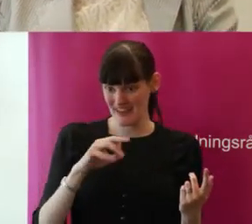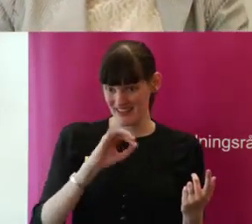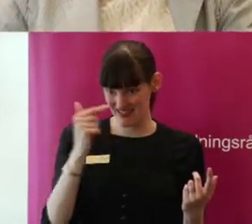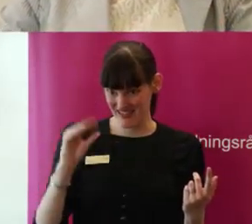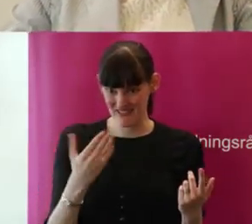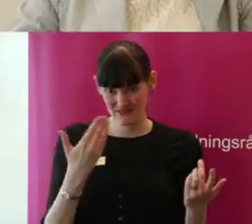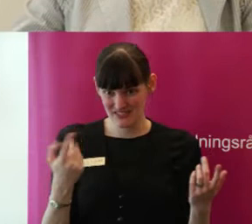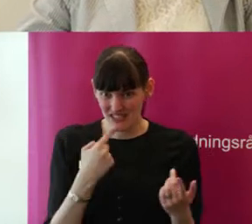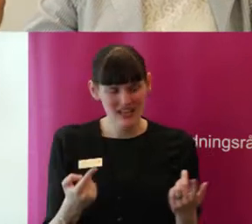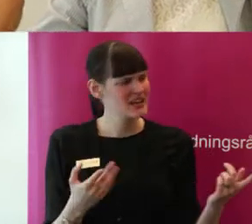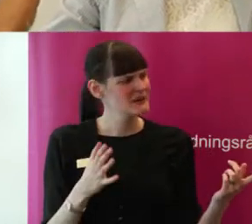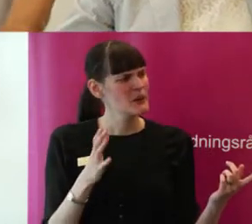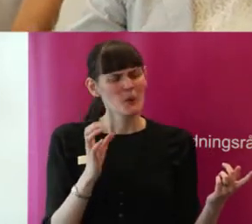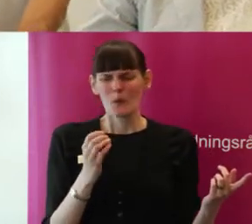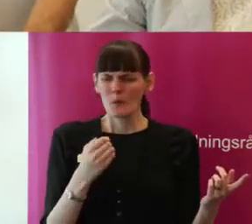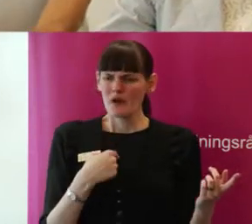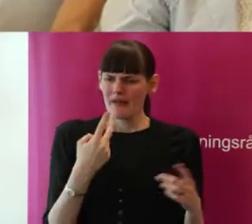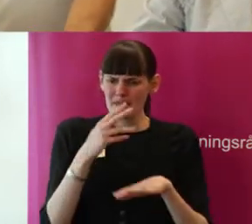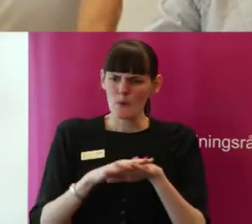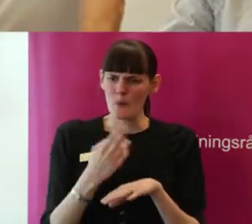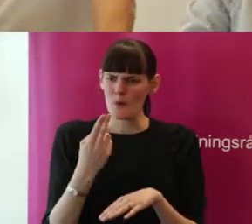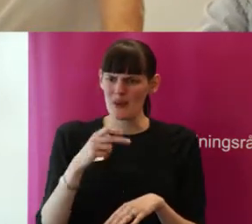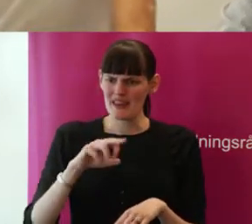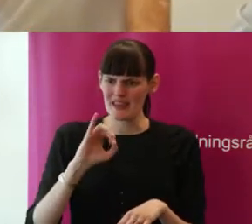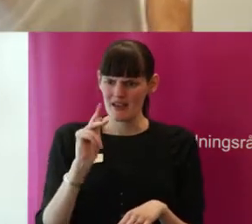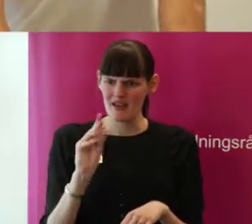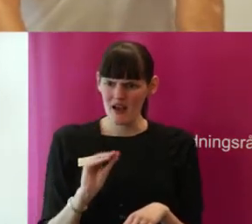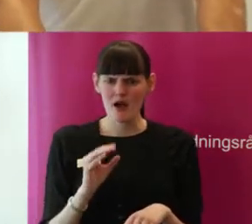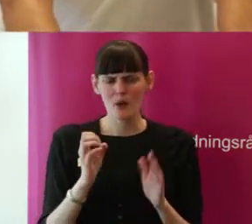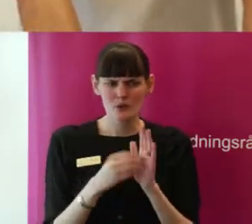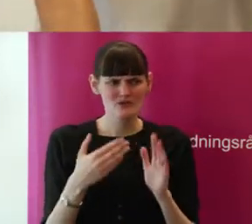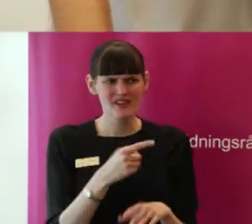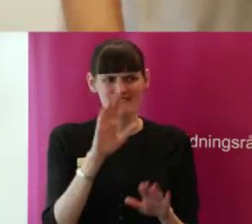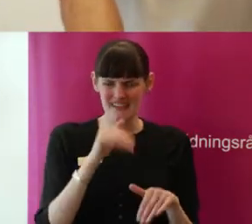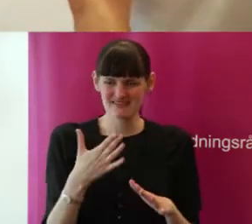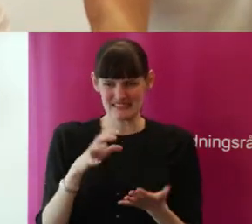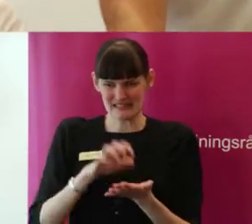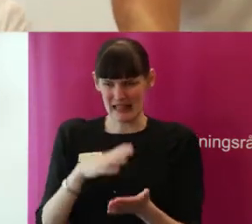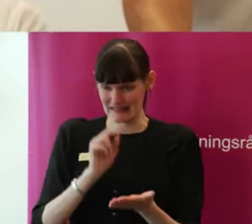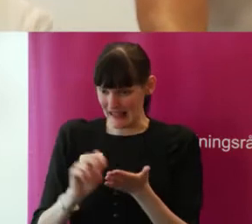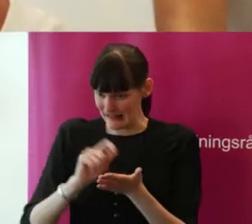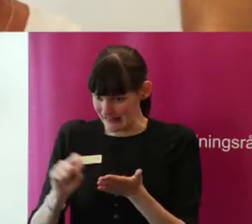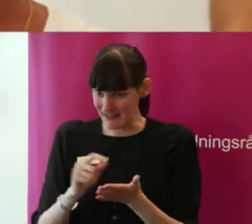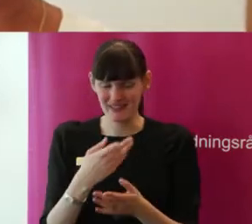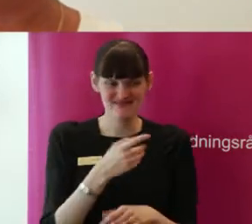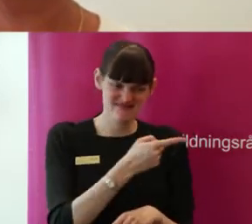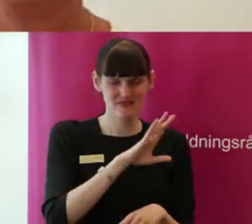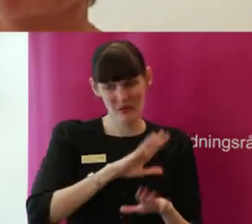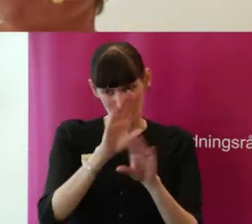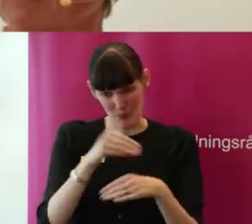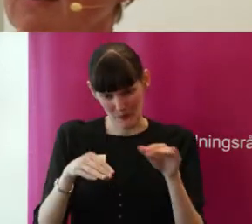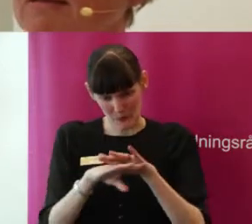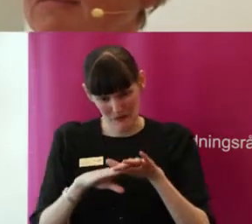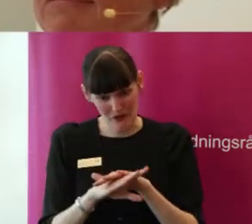Titta lite på Ulrika. Det är viktigt att Ulrika har inte mottagit, så att säga, som statssekreterare vårt budgetunderlag, utan det är en